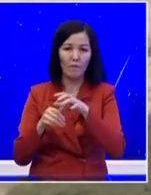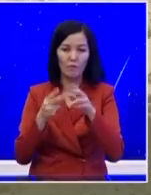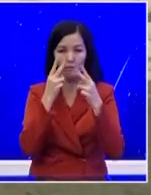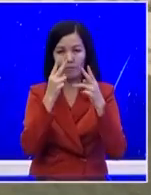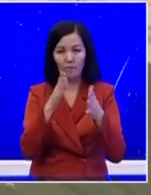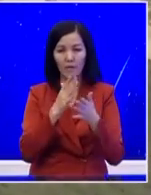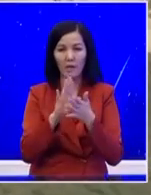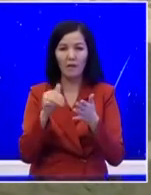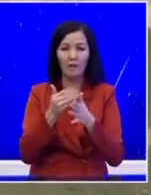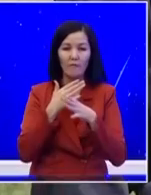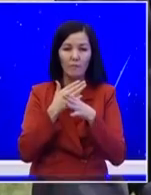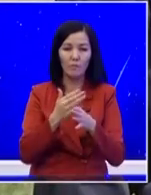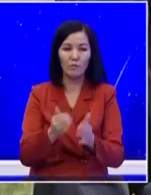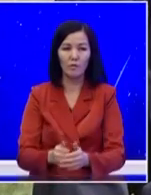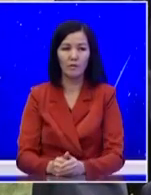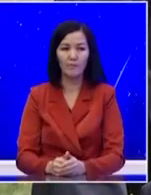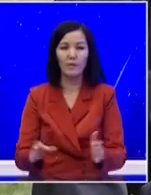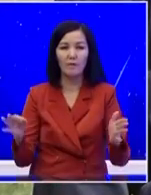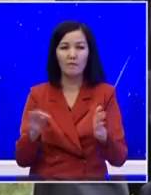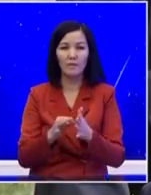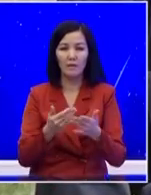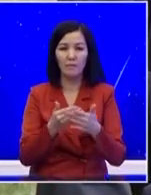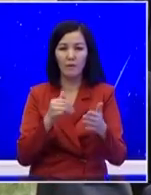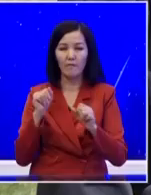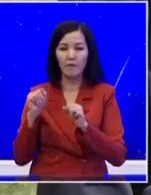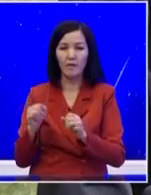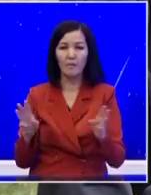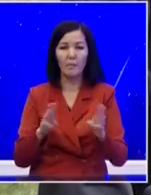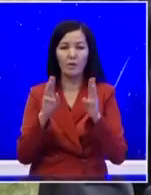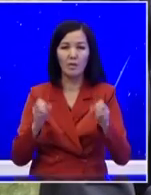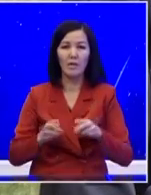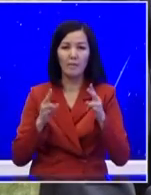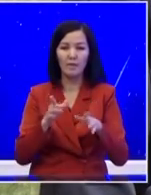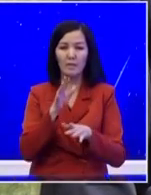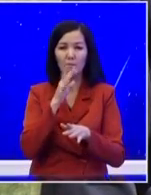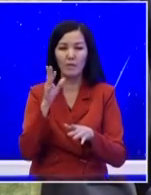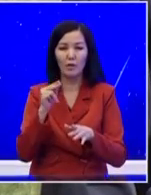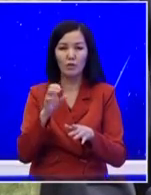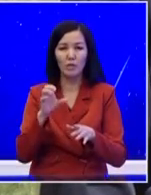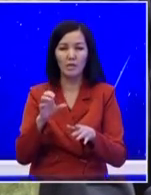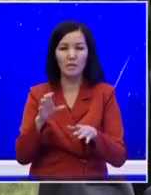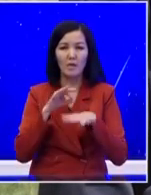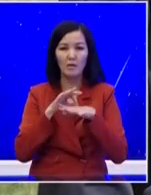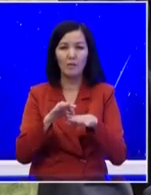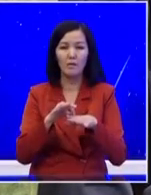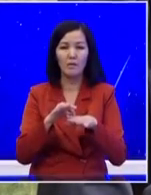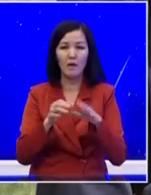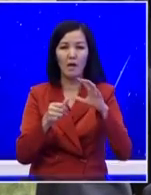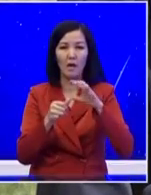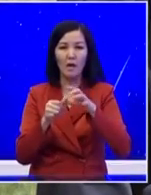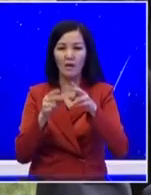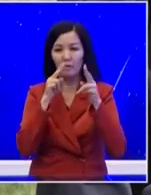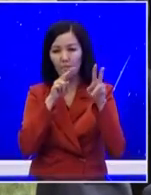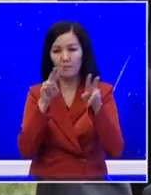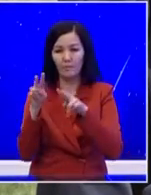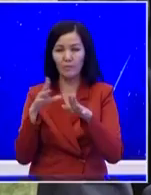здесь главные помощники. В целях профилактики пожароопасного периода департаментом ЧС Алматинской области проведено аэровизуальное обследование